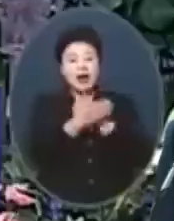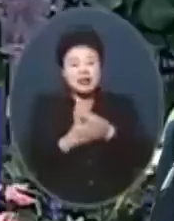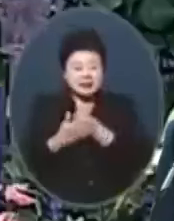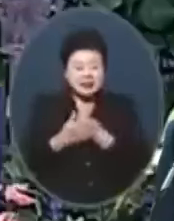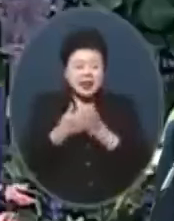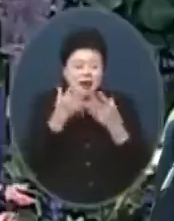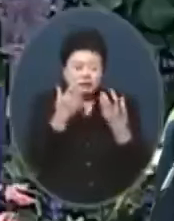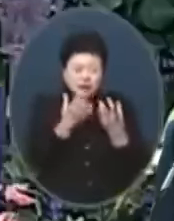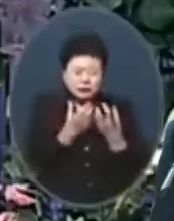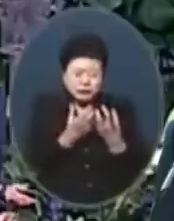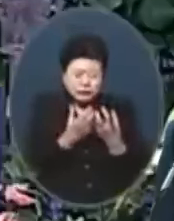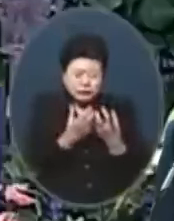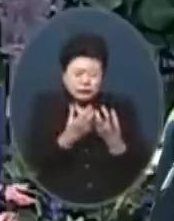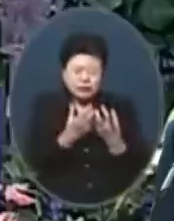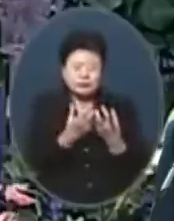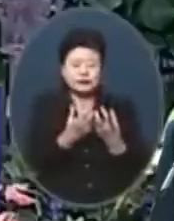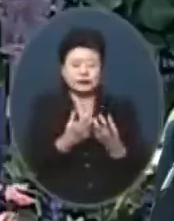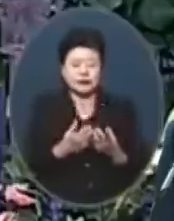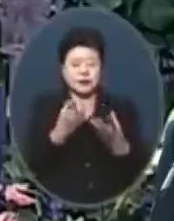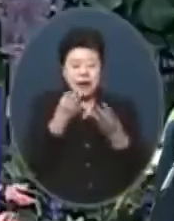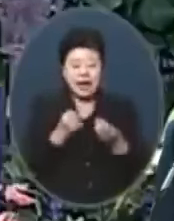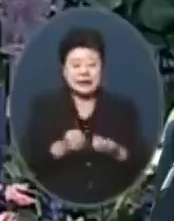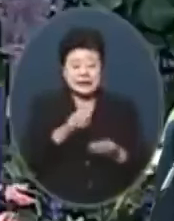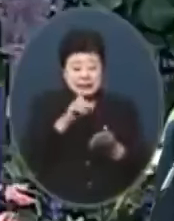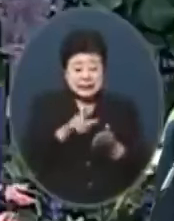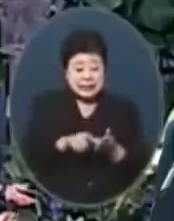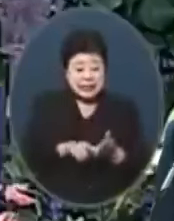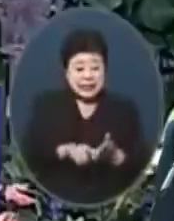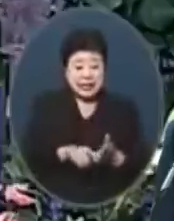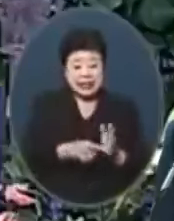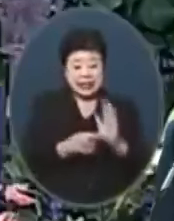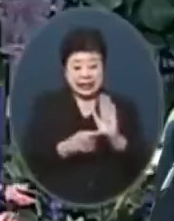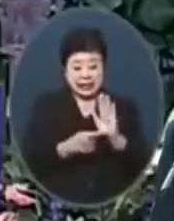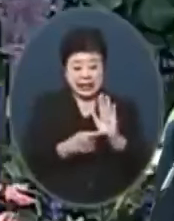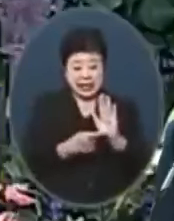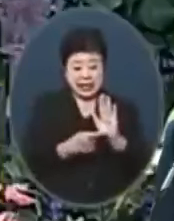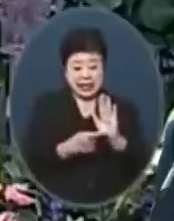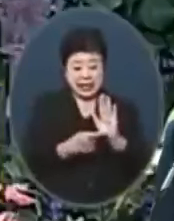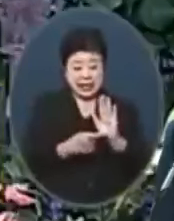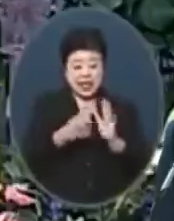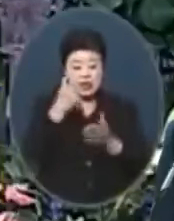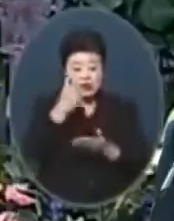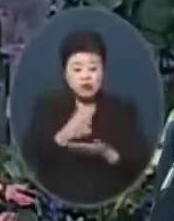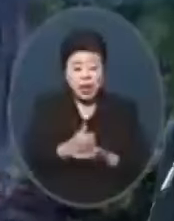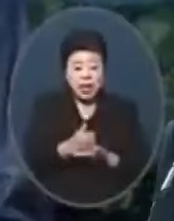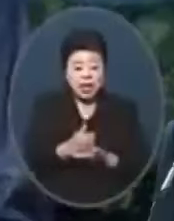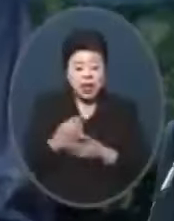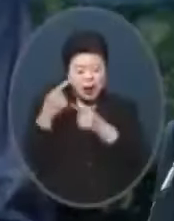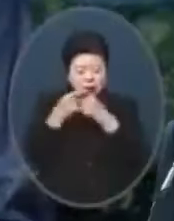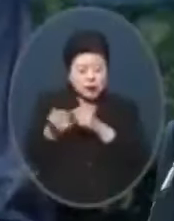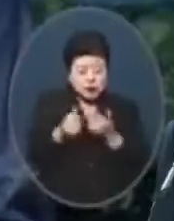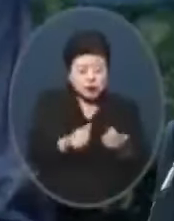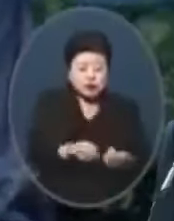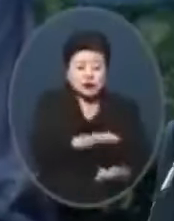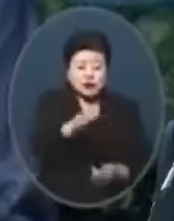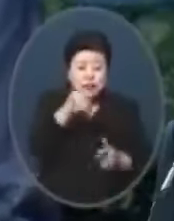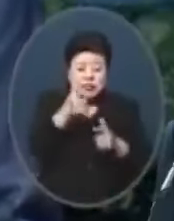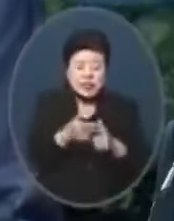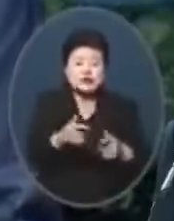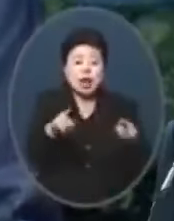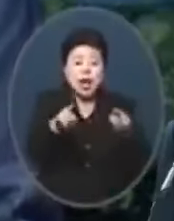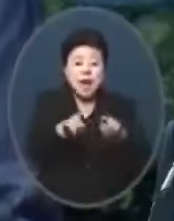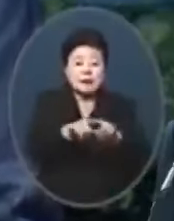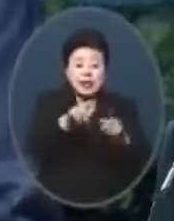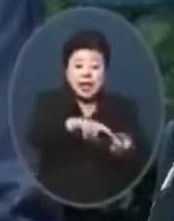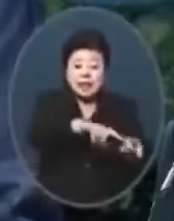지극히 풍성함을 오는 여러 세대에 나타내려 하십니다. 죄와 허물로 죽은 우리를 그리스도와 함께